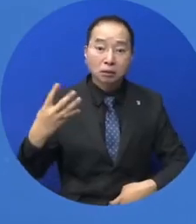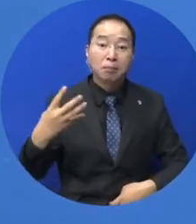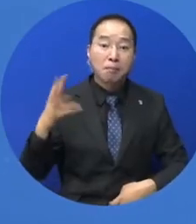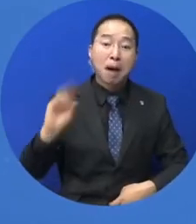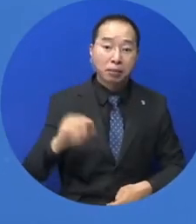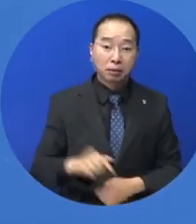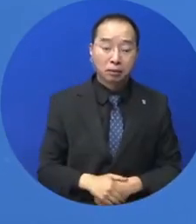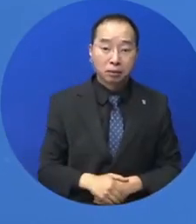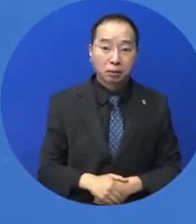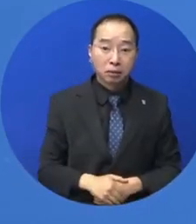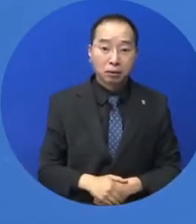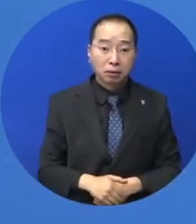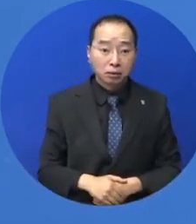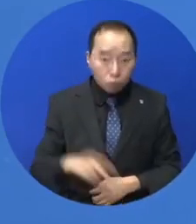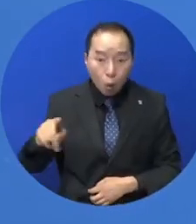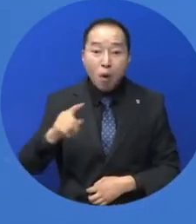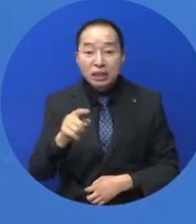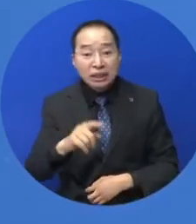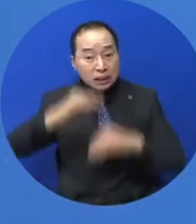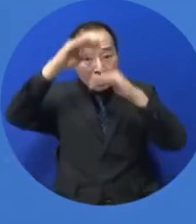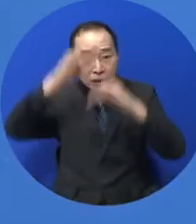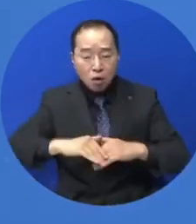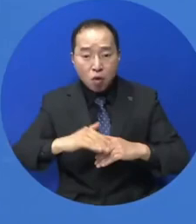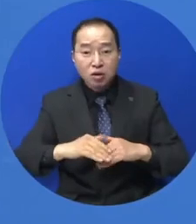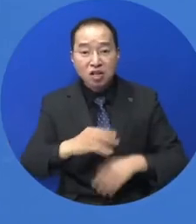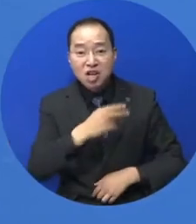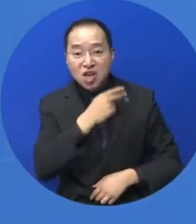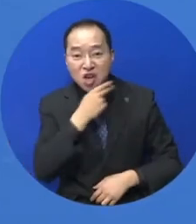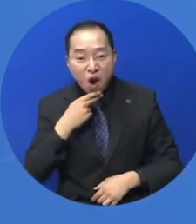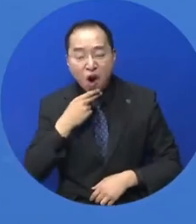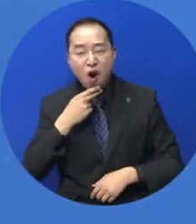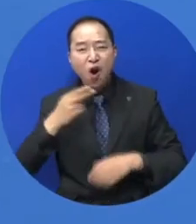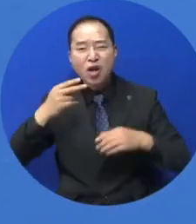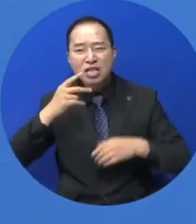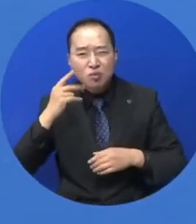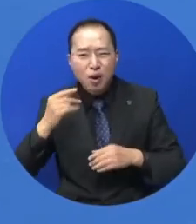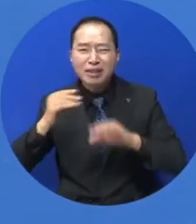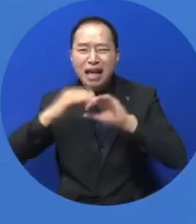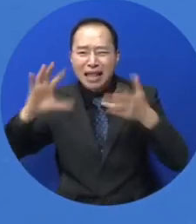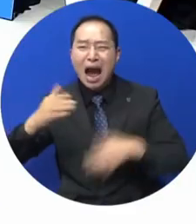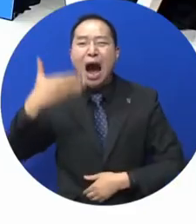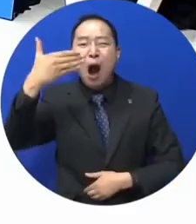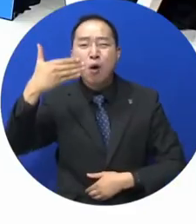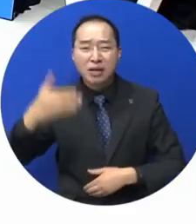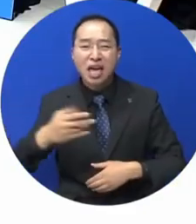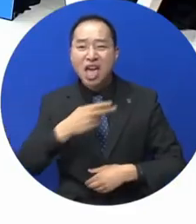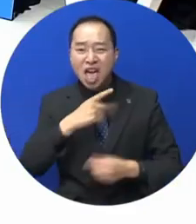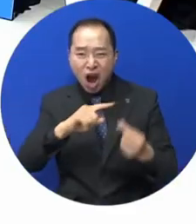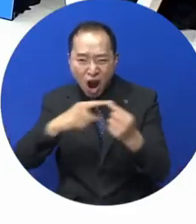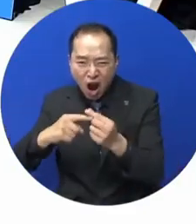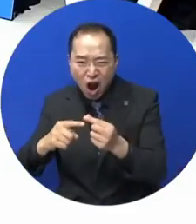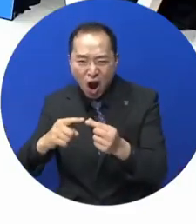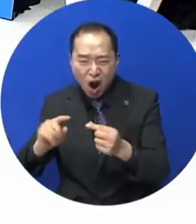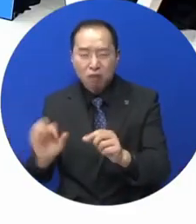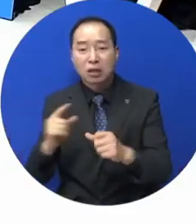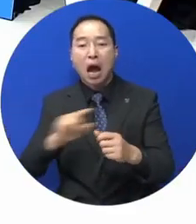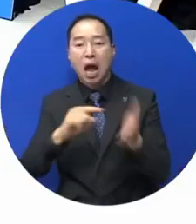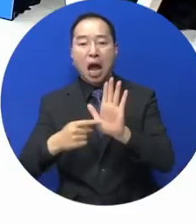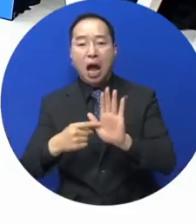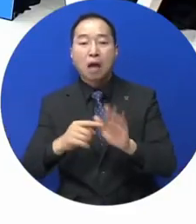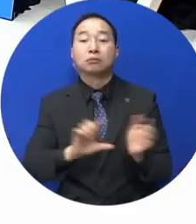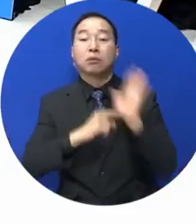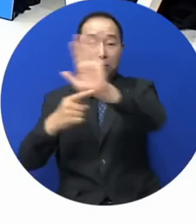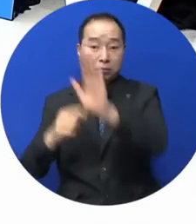그 국어로 동시 통역이 나갔는데요. 이러한 것은 앞으로 우리 대한민국이